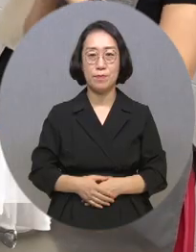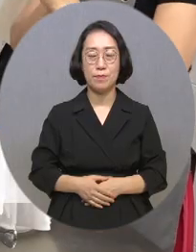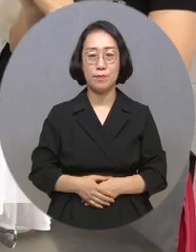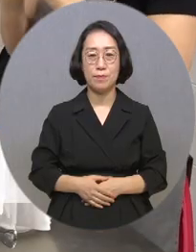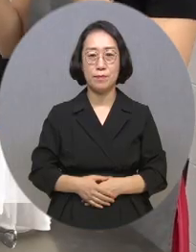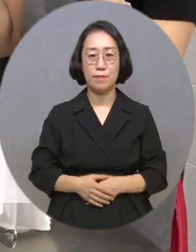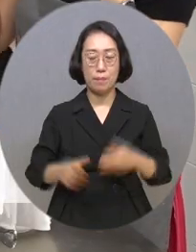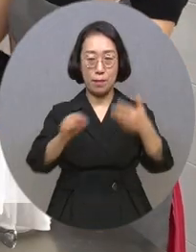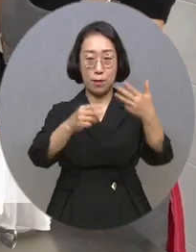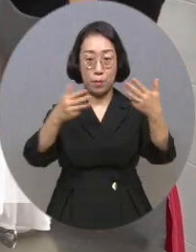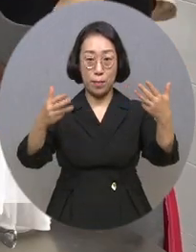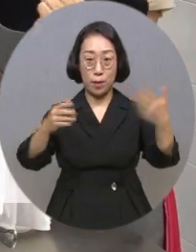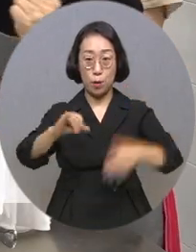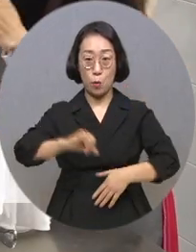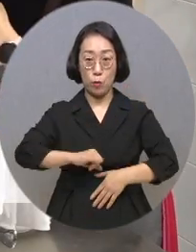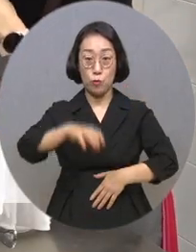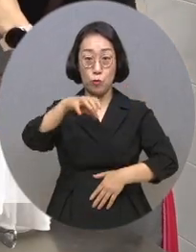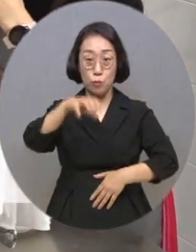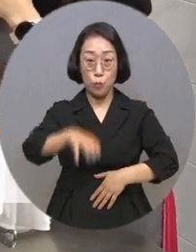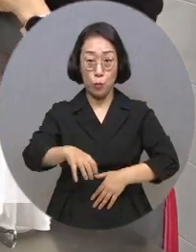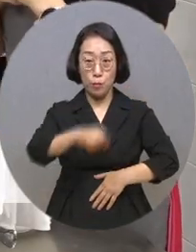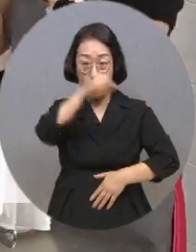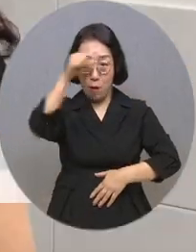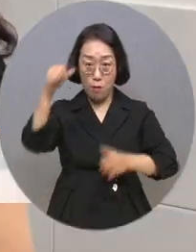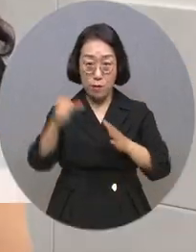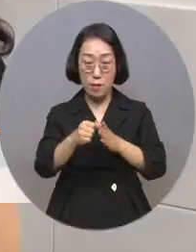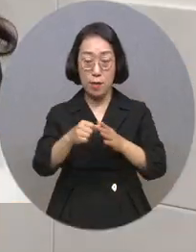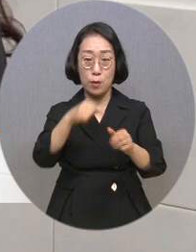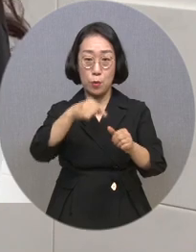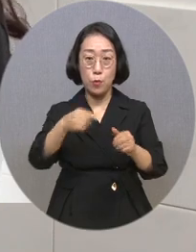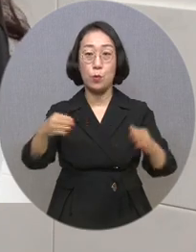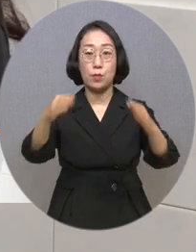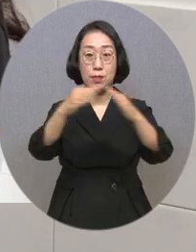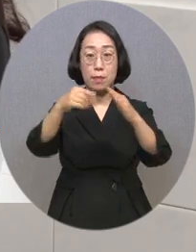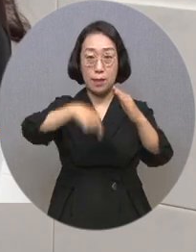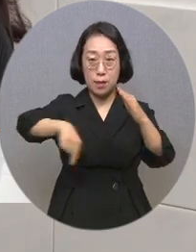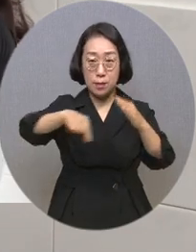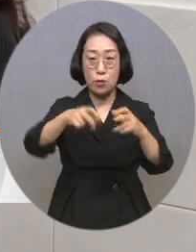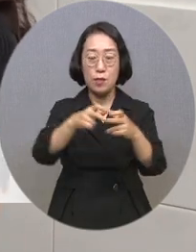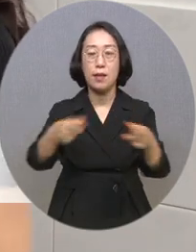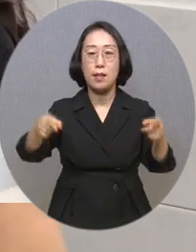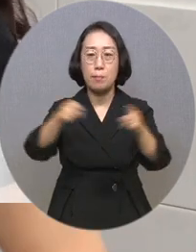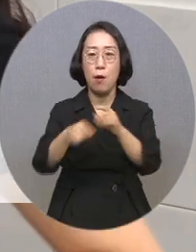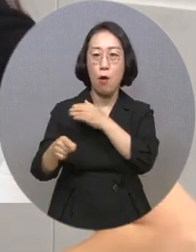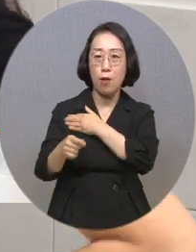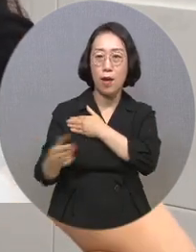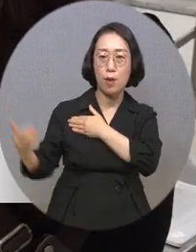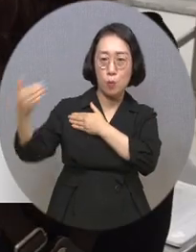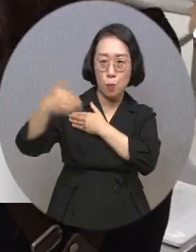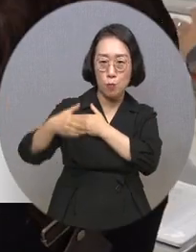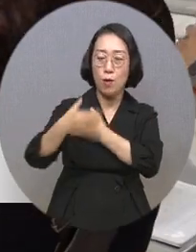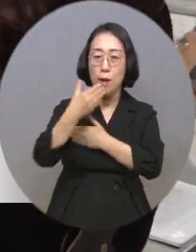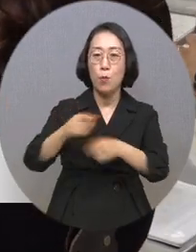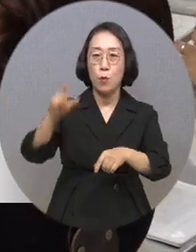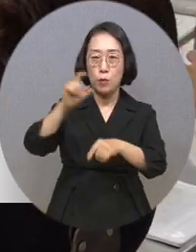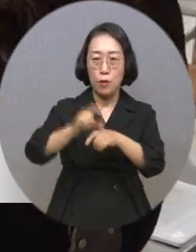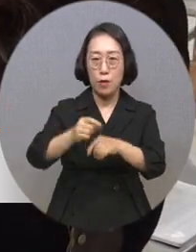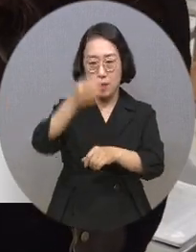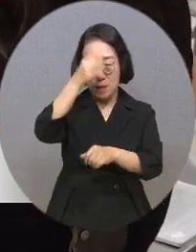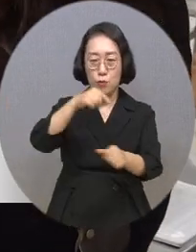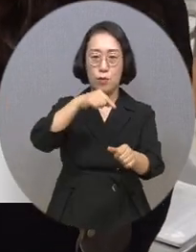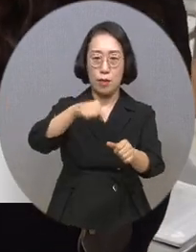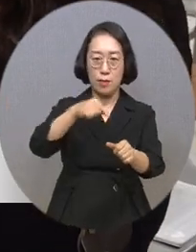지난 8일 강원도 원주시 평생교육원 학습관에서 장애인과 함께하는 어깨동무 행복 더하기 전문 기술